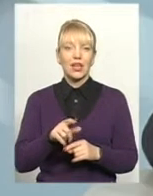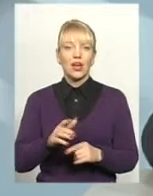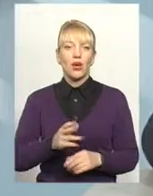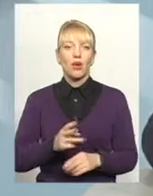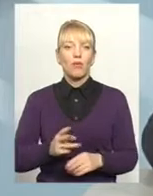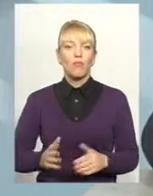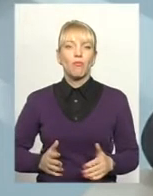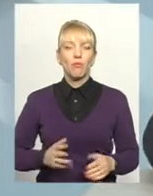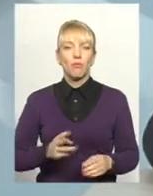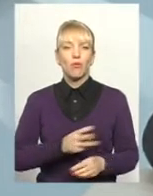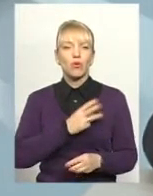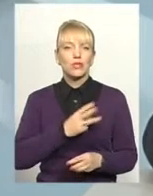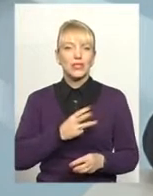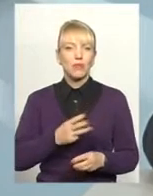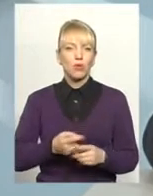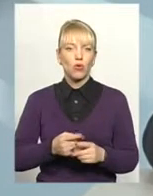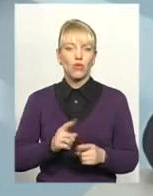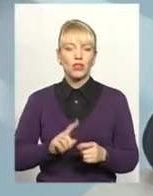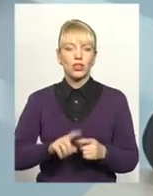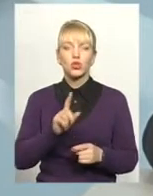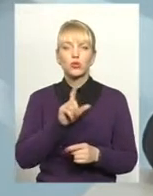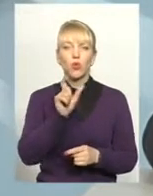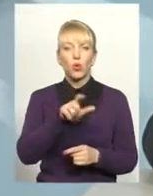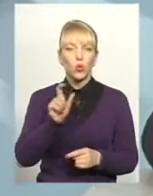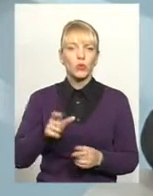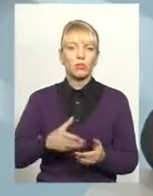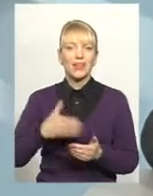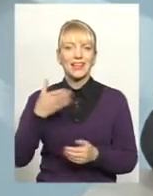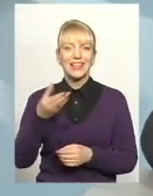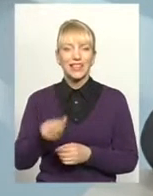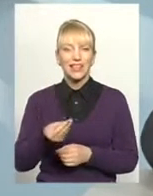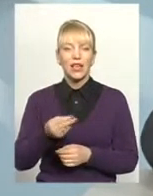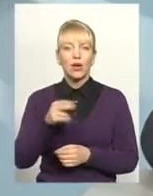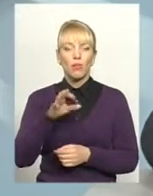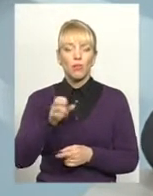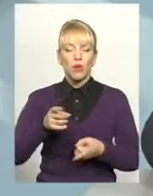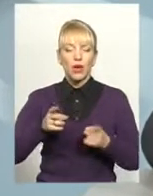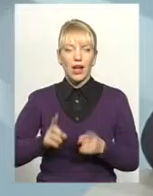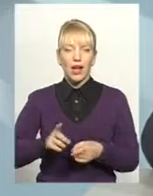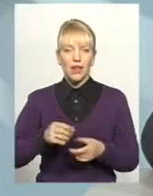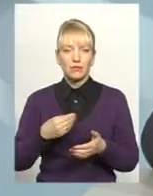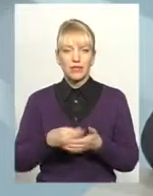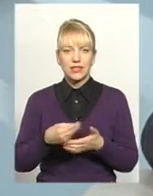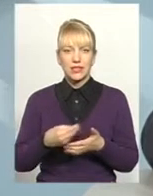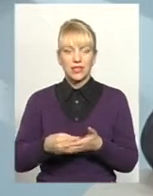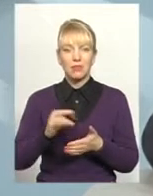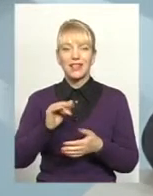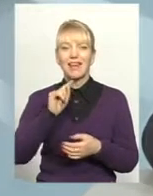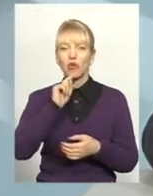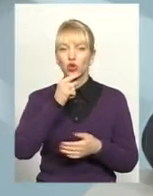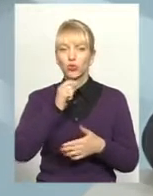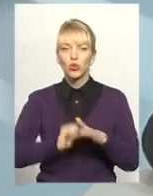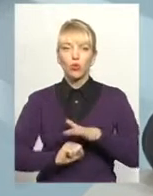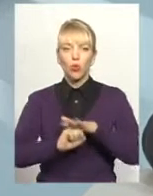платили по реальним цінам чи по економічно обґрунтованим, і щоб